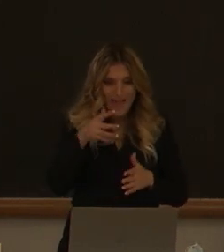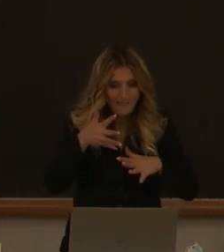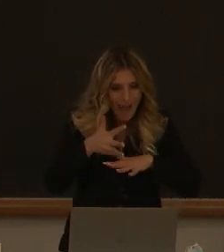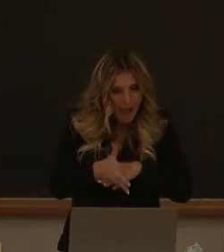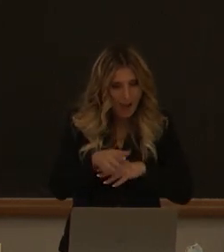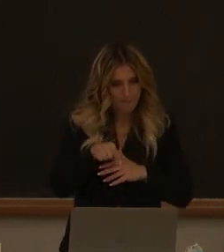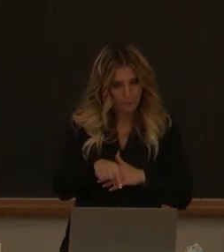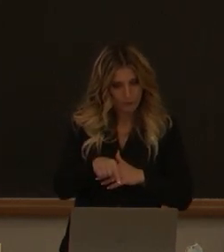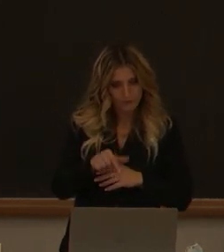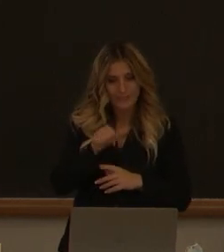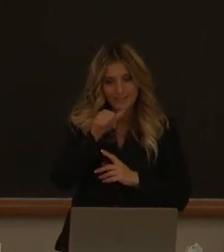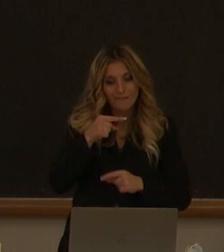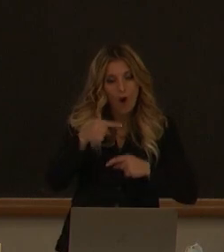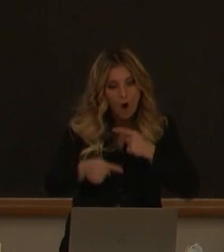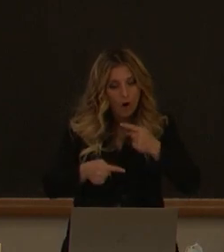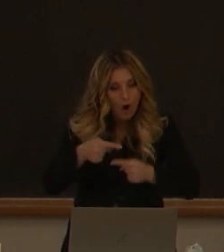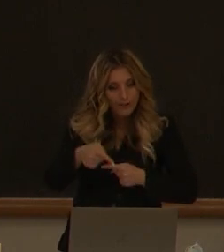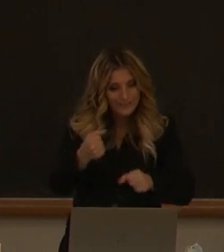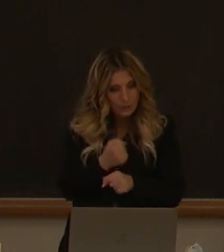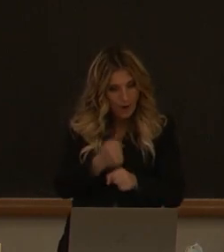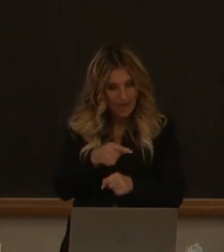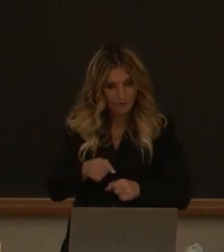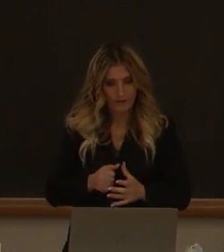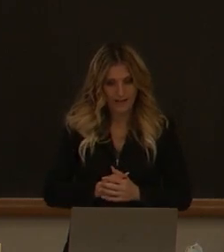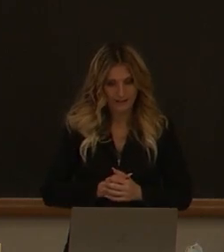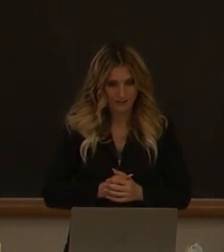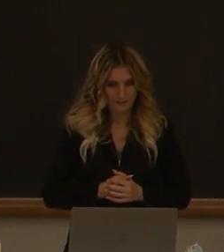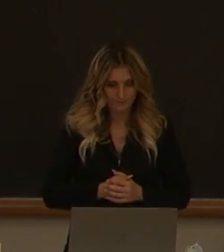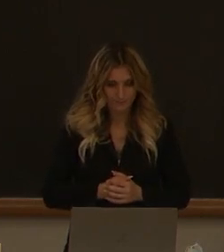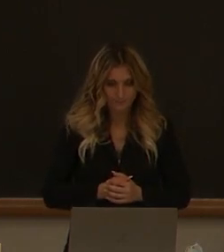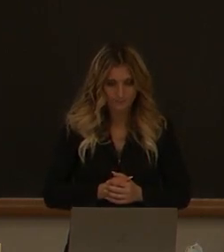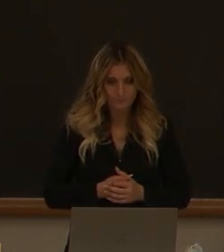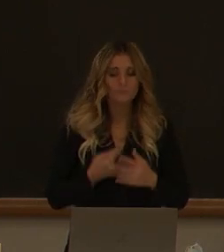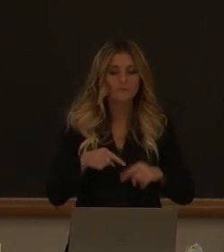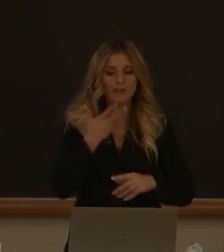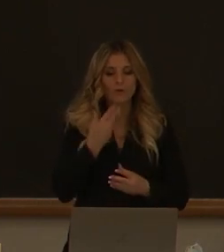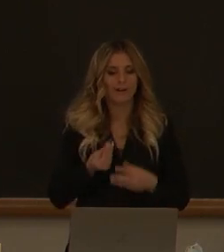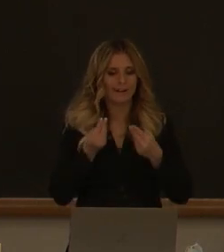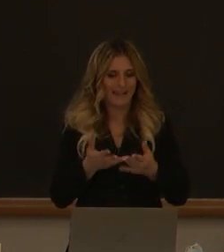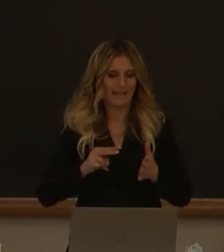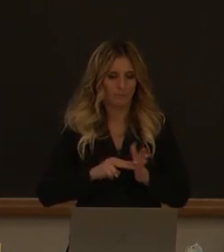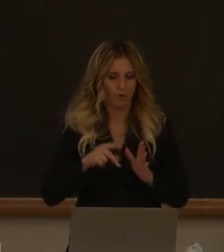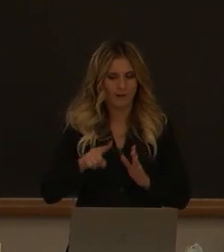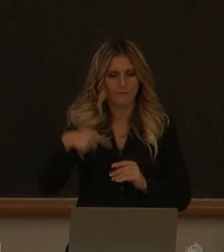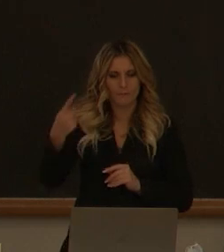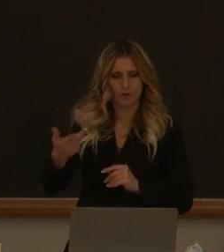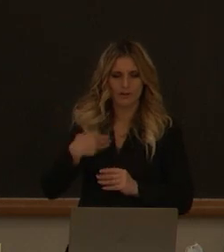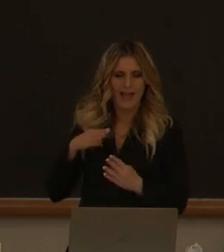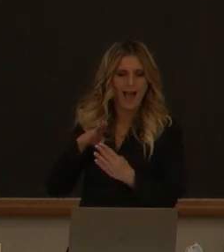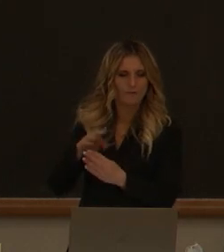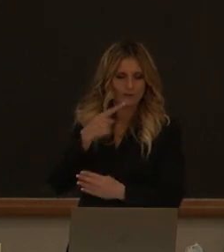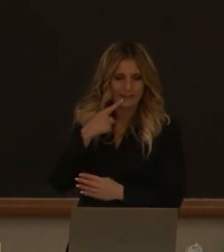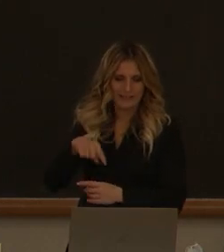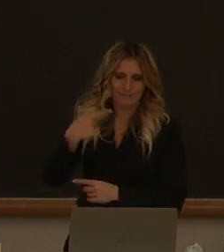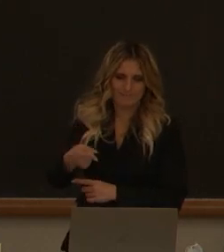approfondire e continuare a lavorare, senza contare, e qui accenno solo il problema perché poi verrà affrontato dal mio preside che mi